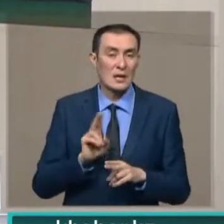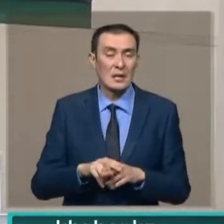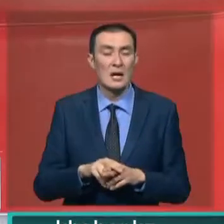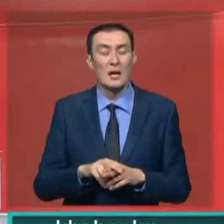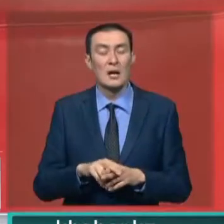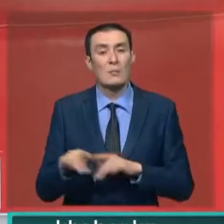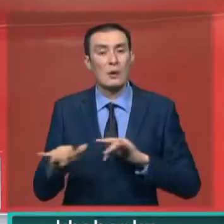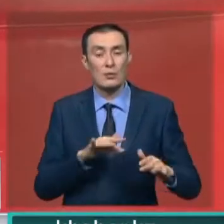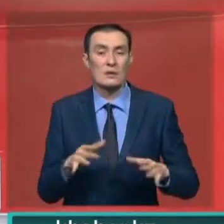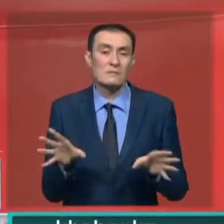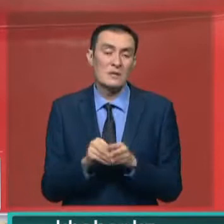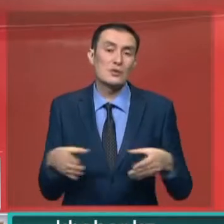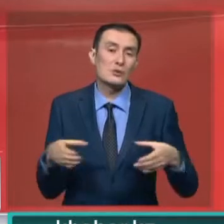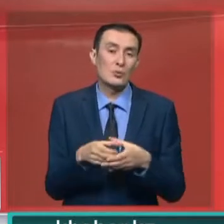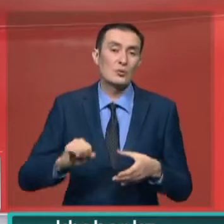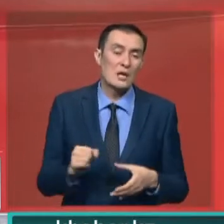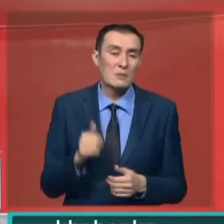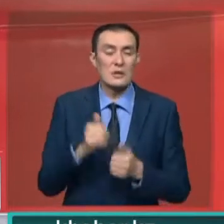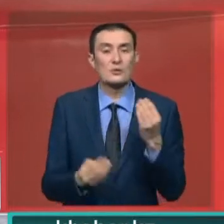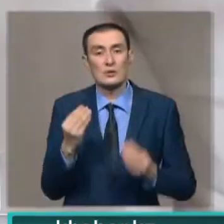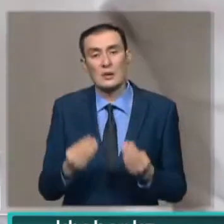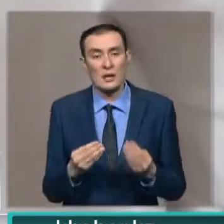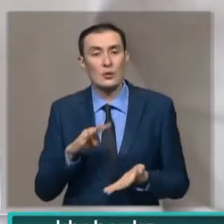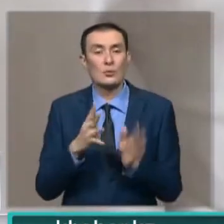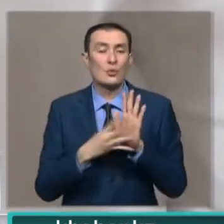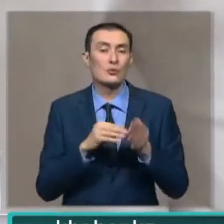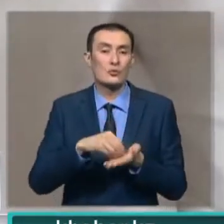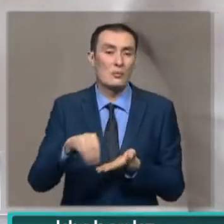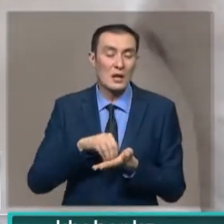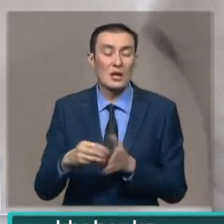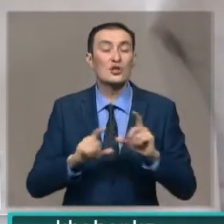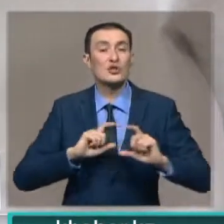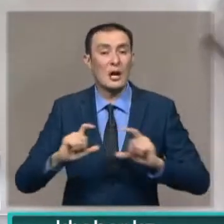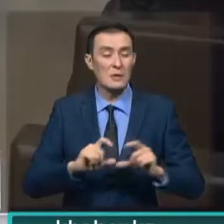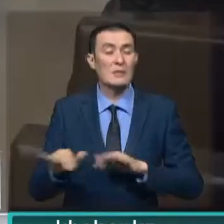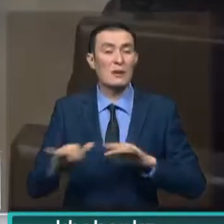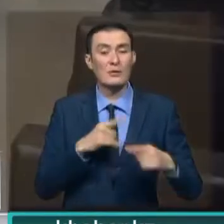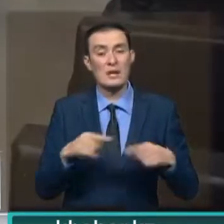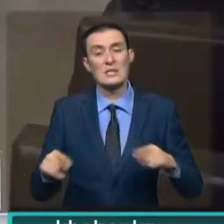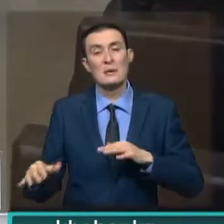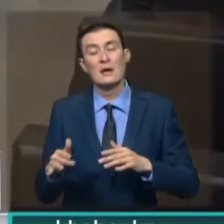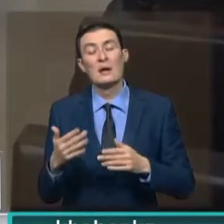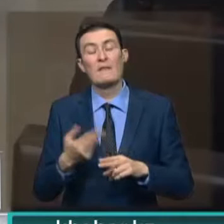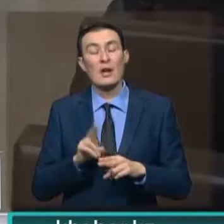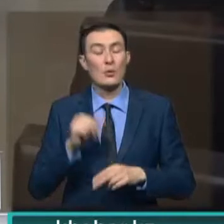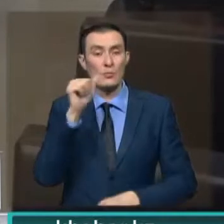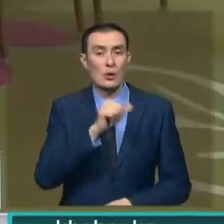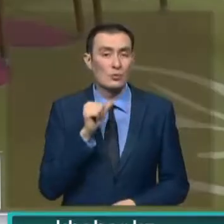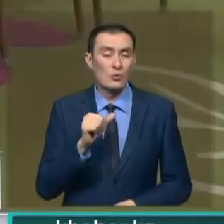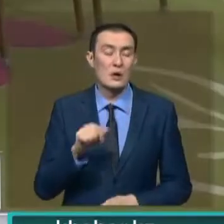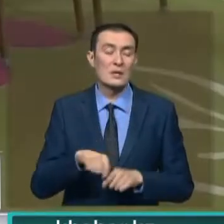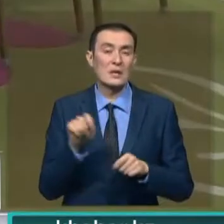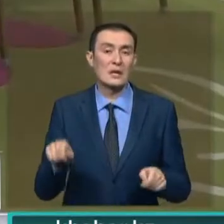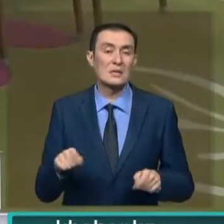проходит в кругу друзей тут же дети играют о вас кумалак и шахматы даже проводят разные мероприятия в этом году в область